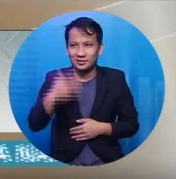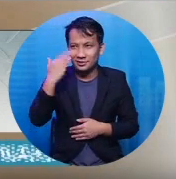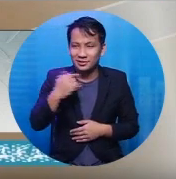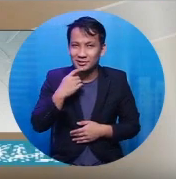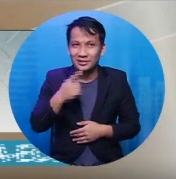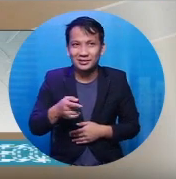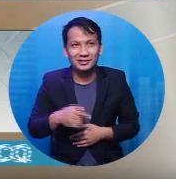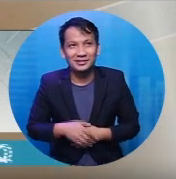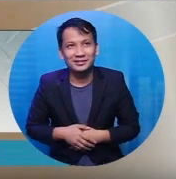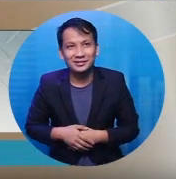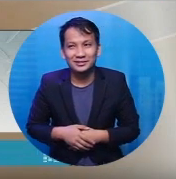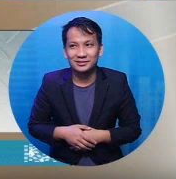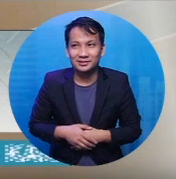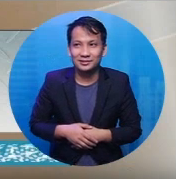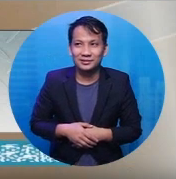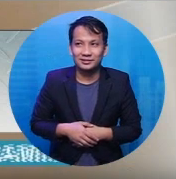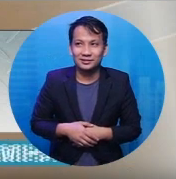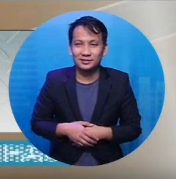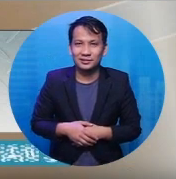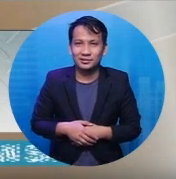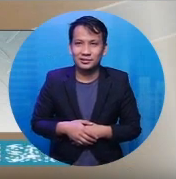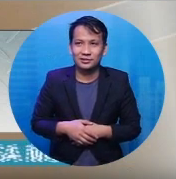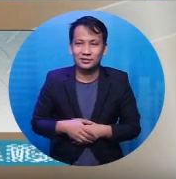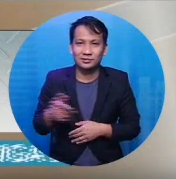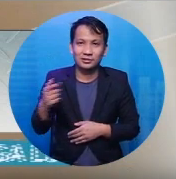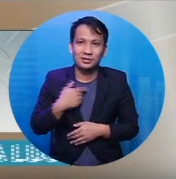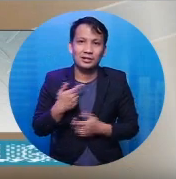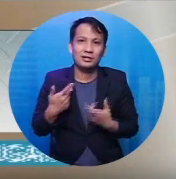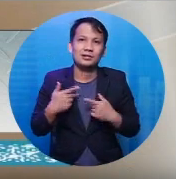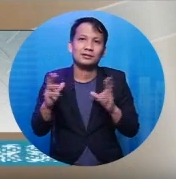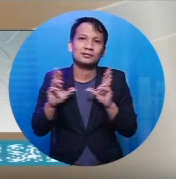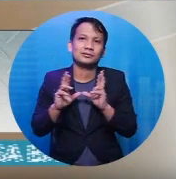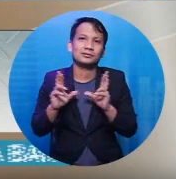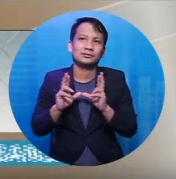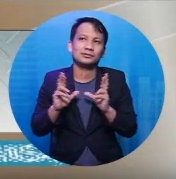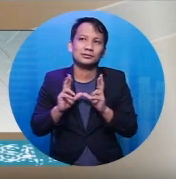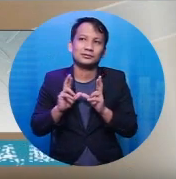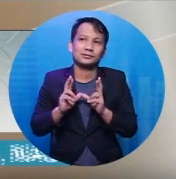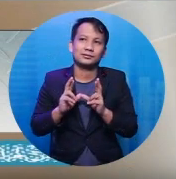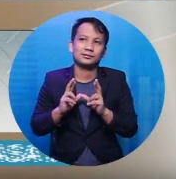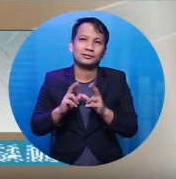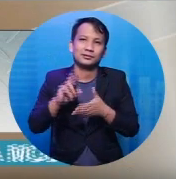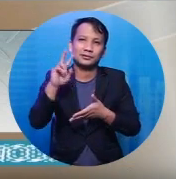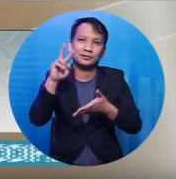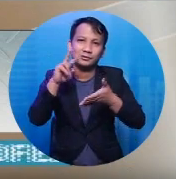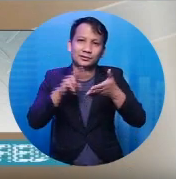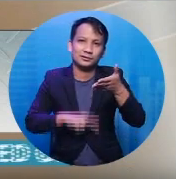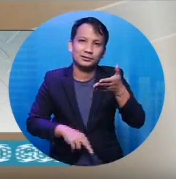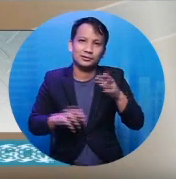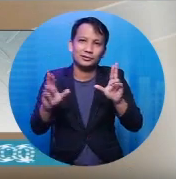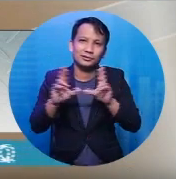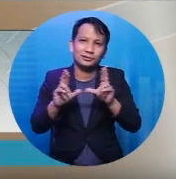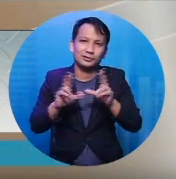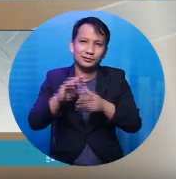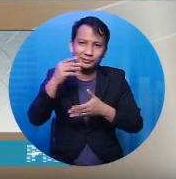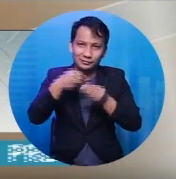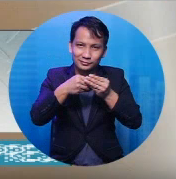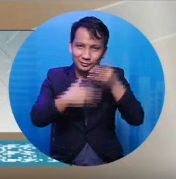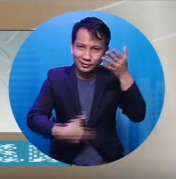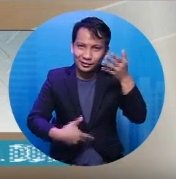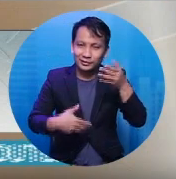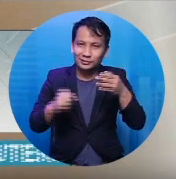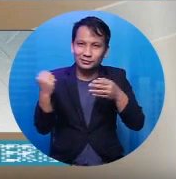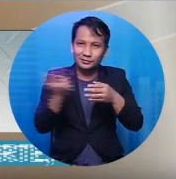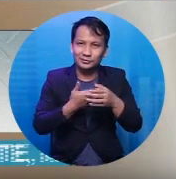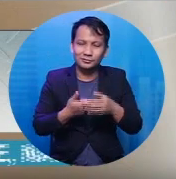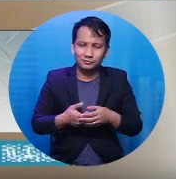800,000? Nandito sa akin ang resibo, idol. Ay, sir, saan napunta yung 800,000?